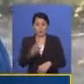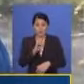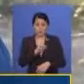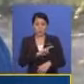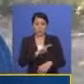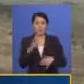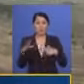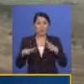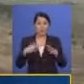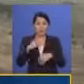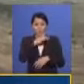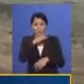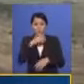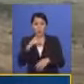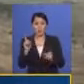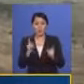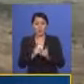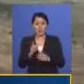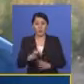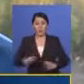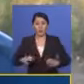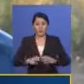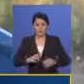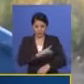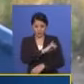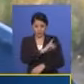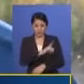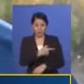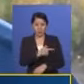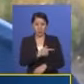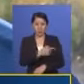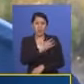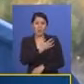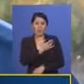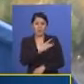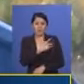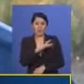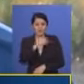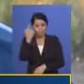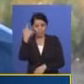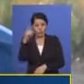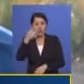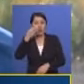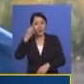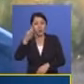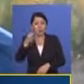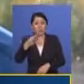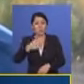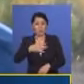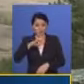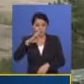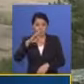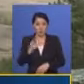оқу жиындары өте көп болып тұрады. Команданың мықты және сауал жерлерін анықтап, тәжірибелік жұмыста өз қателерімізді